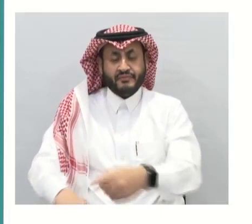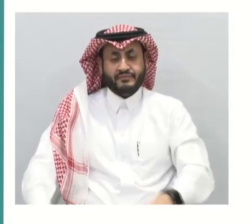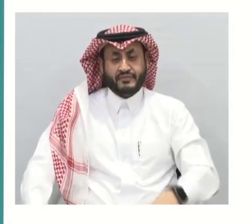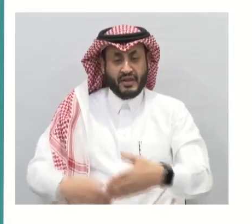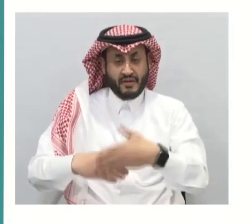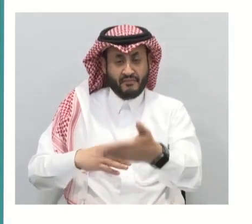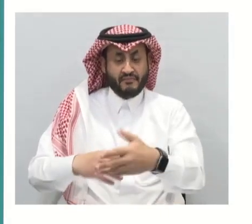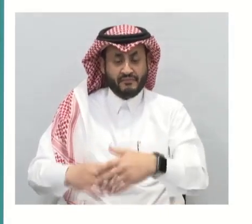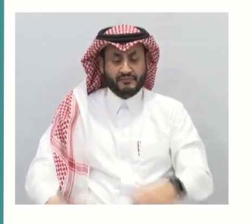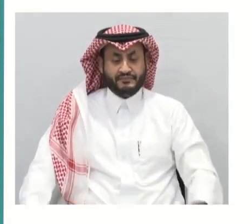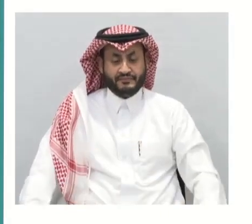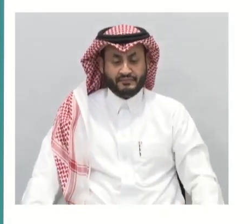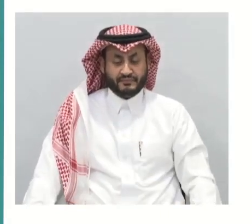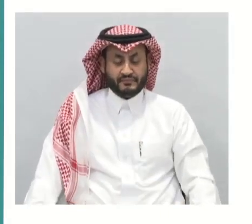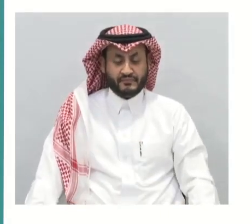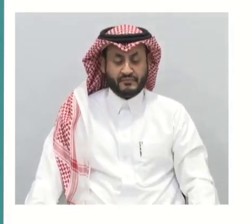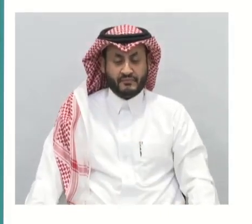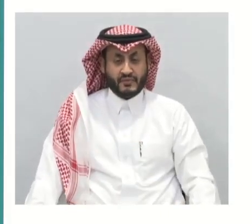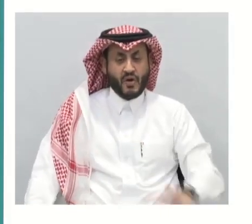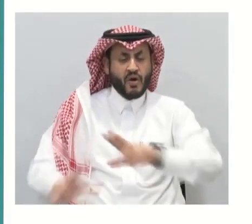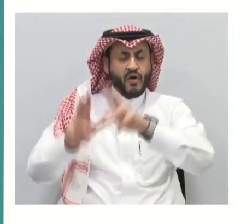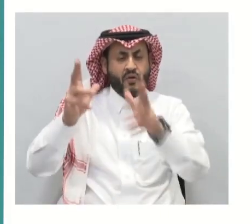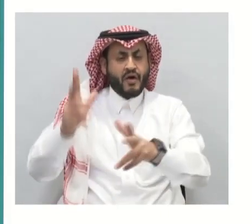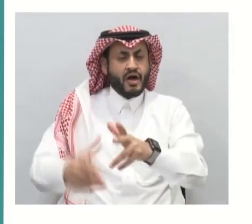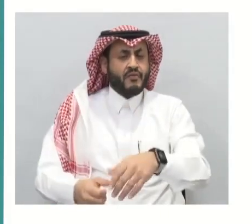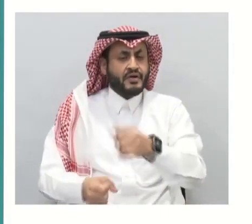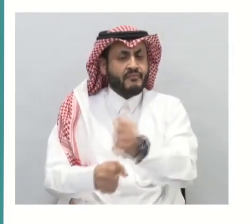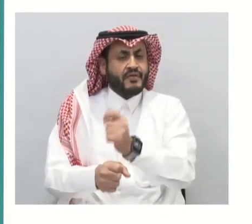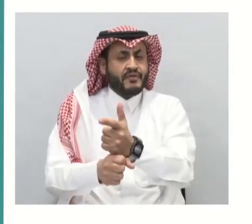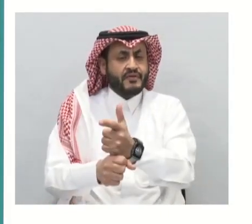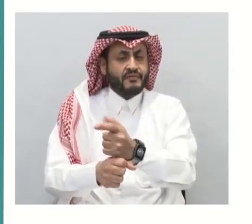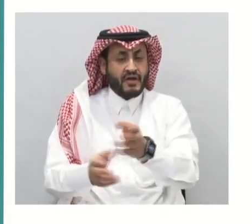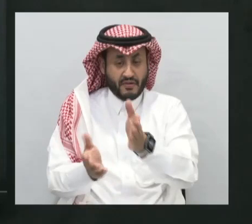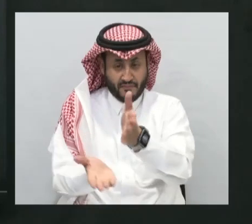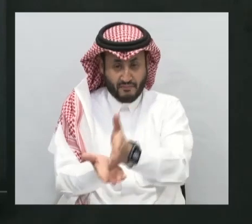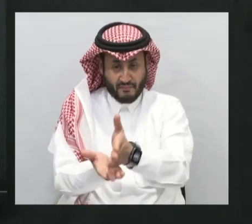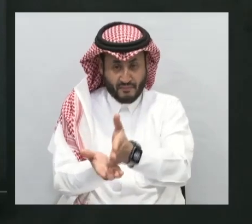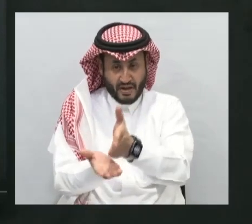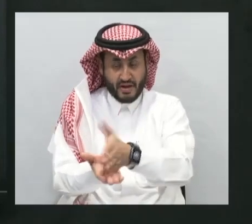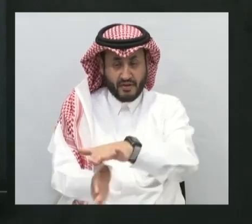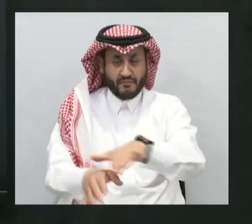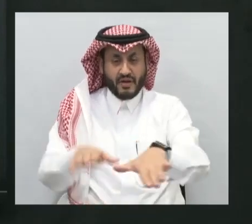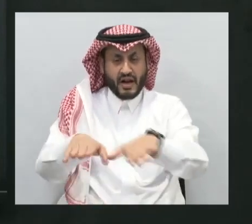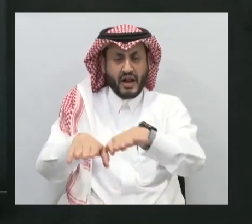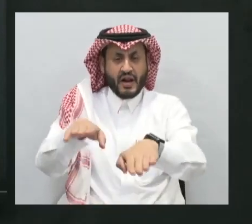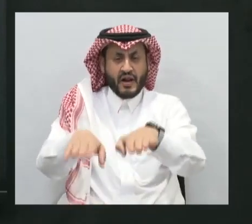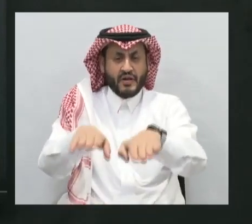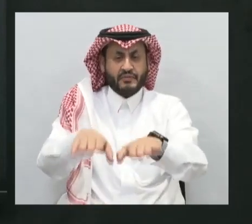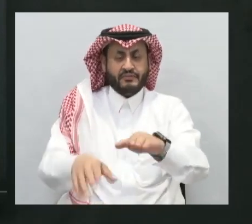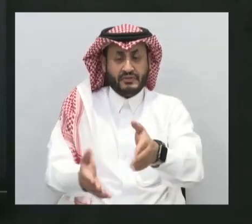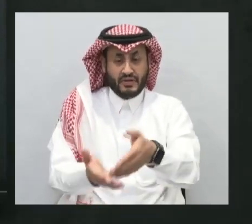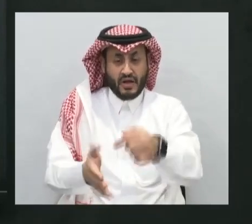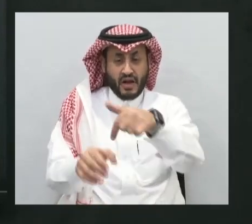التي وصلت لذلك الجميع الحواس دورها هو عمليه الاتزان الداخلي للجسم